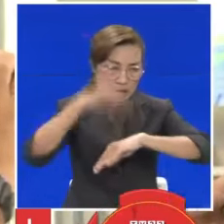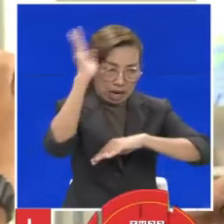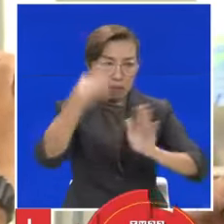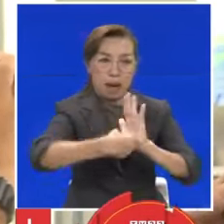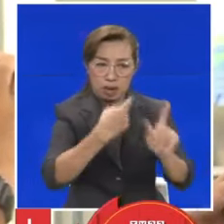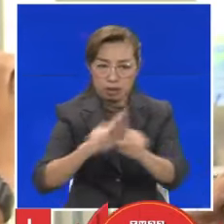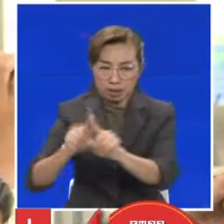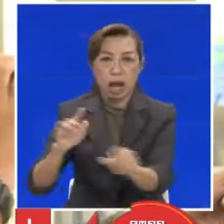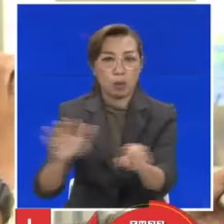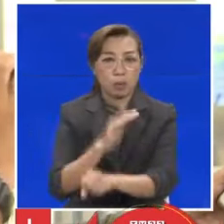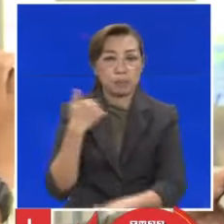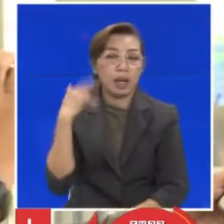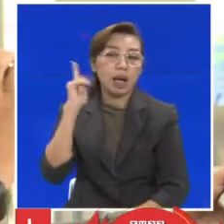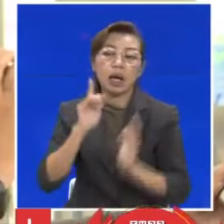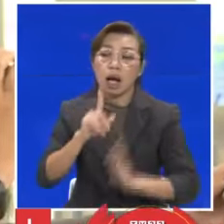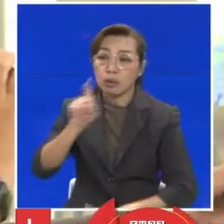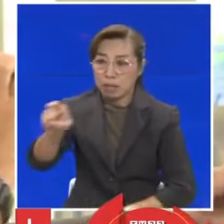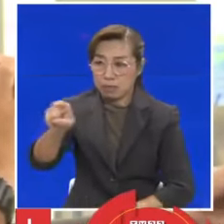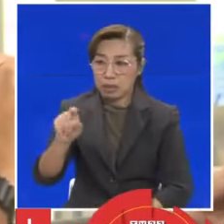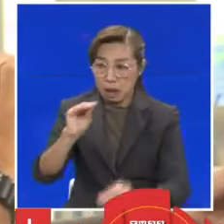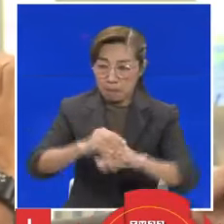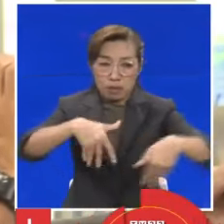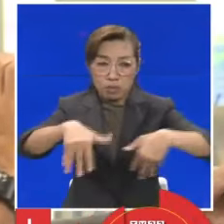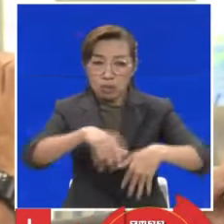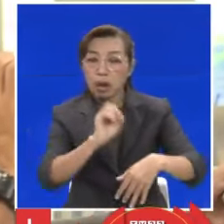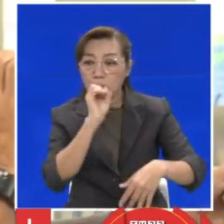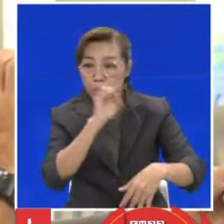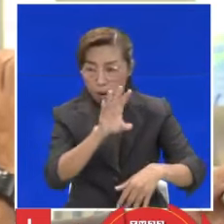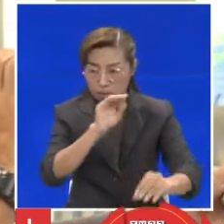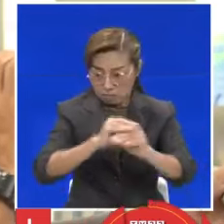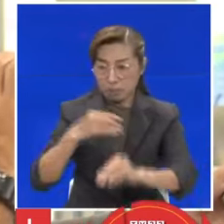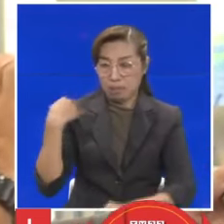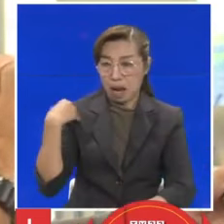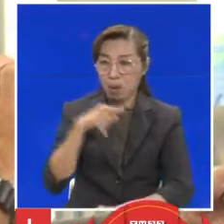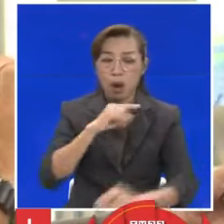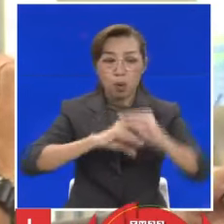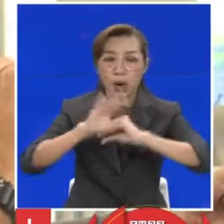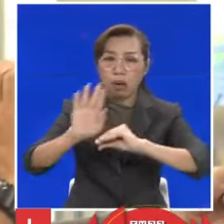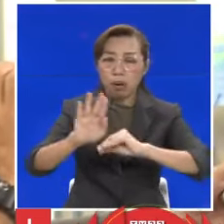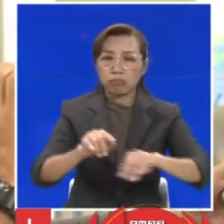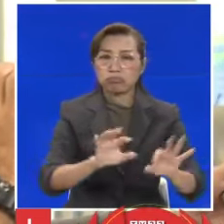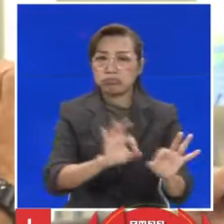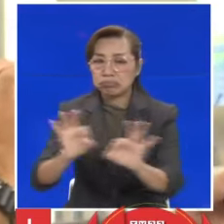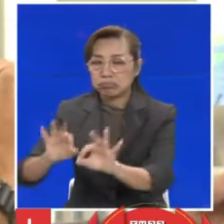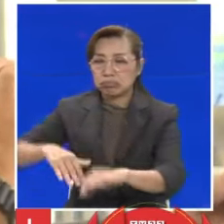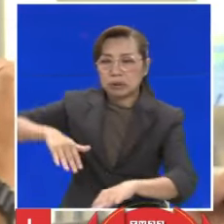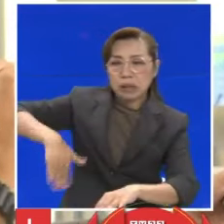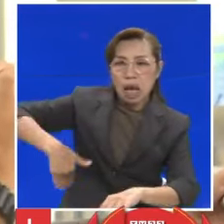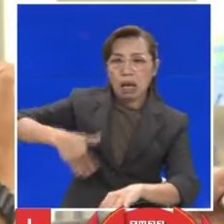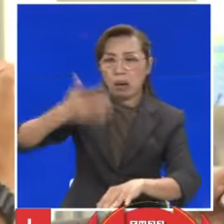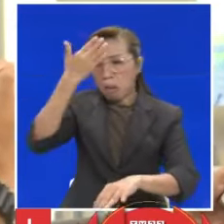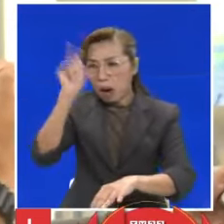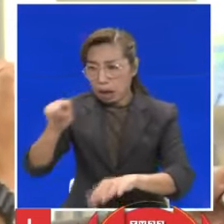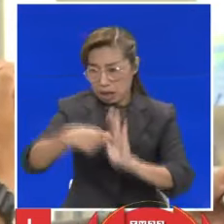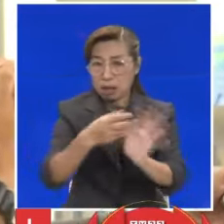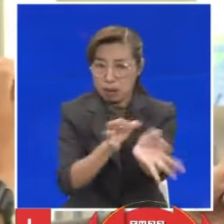นักข่าวถามอีกว่านายกอยากจะย้ำอะไรถึงประชาชนให้ทราบเรื่องนี้ไหมว่าโครงการนี้มันล่าช้าออกไปหลายคนกำลังรออยู่นะคะ